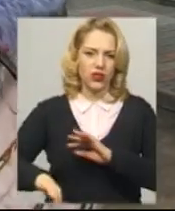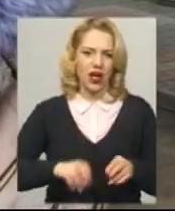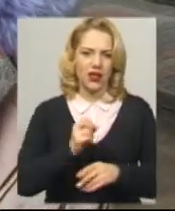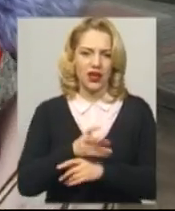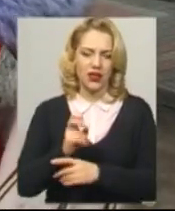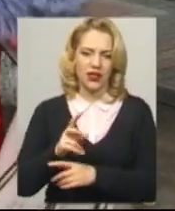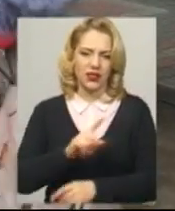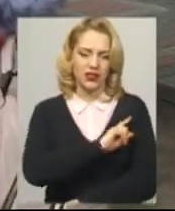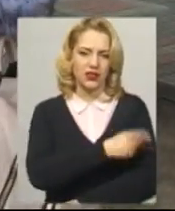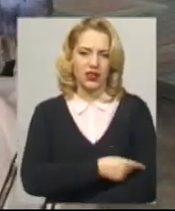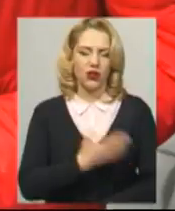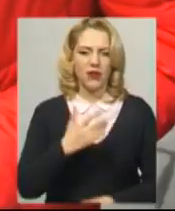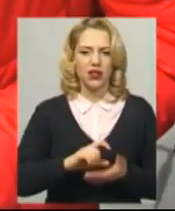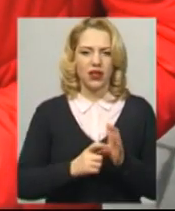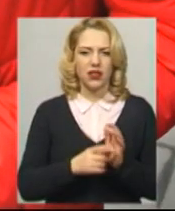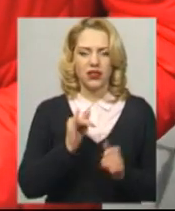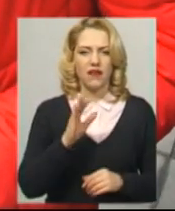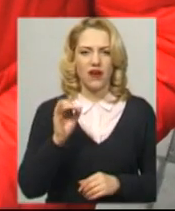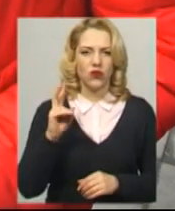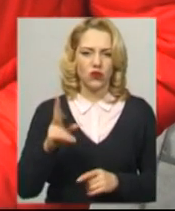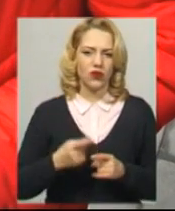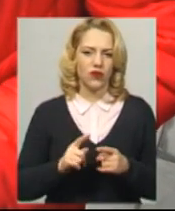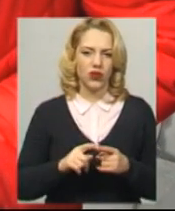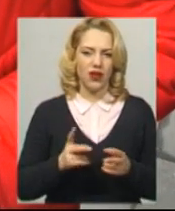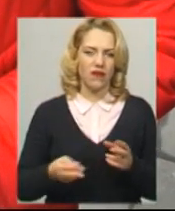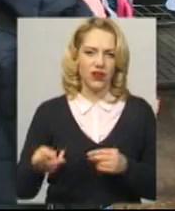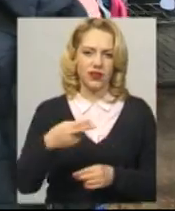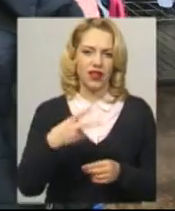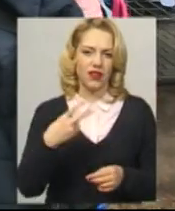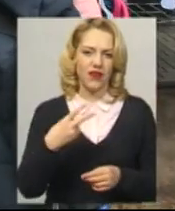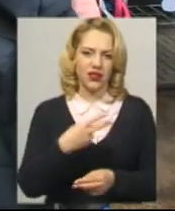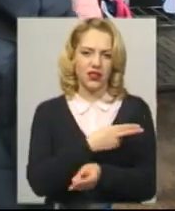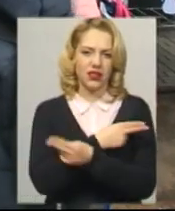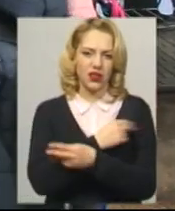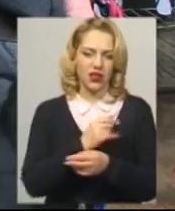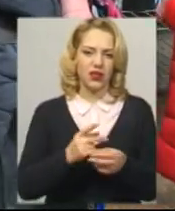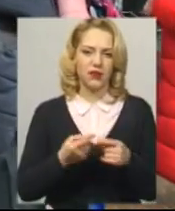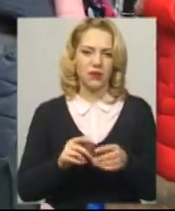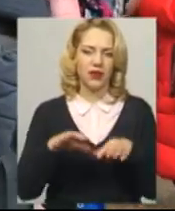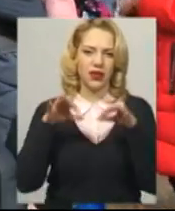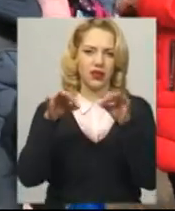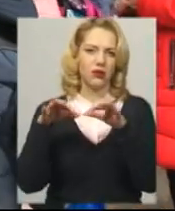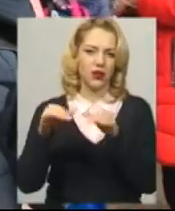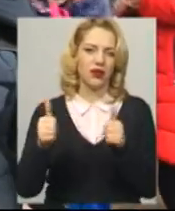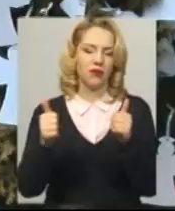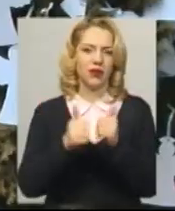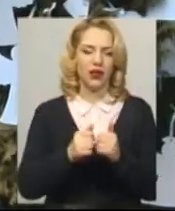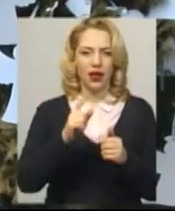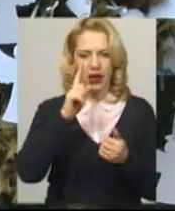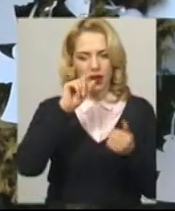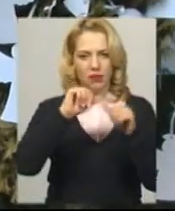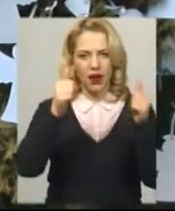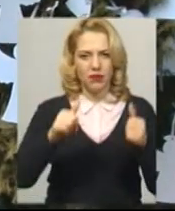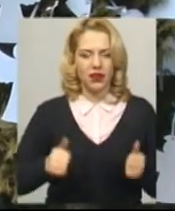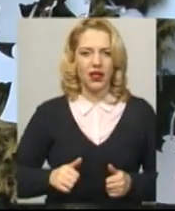номер 12 Вікторія Іванюк вирізала з паперу 20 янголів та з однокласниками прикріпила їх біля пам'ятника Героям Небесної Сотні. Ми